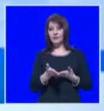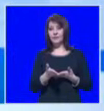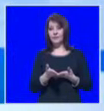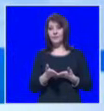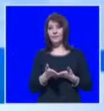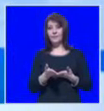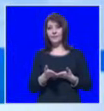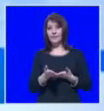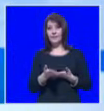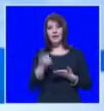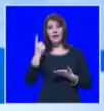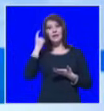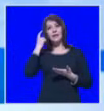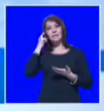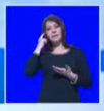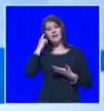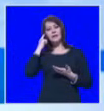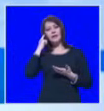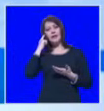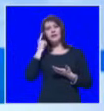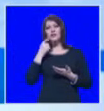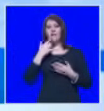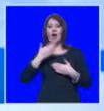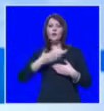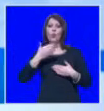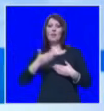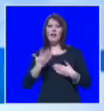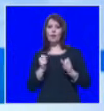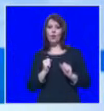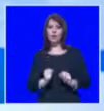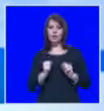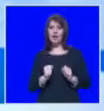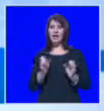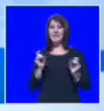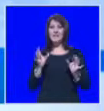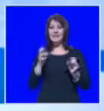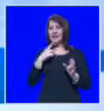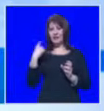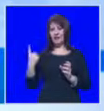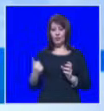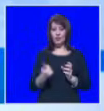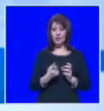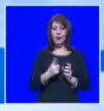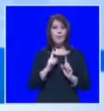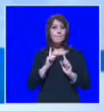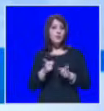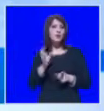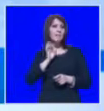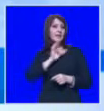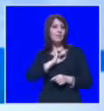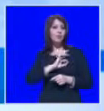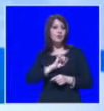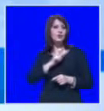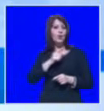доклад. Смятате ли, че в него ние, освен констатациите, можем да получим и това,